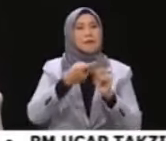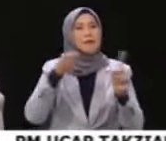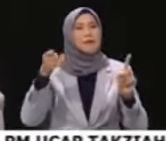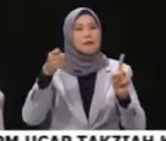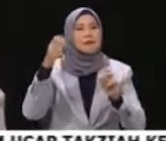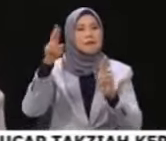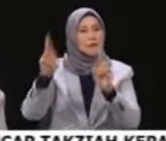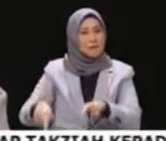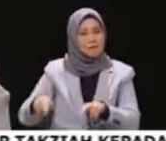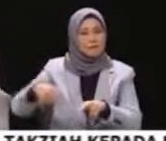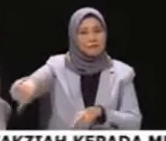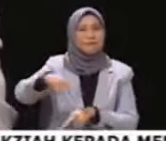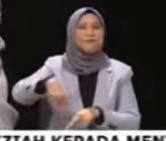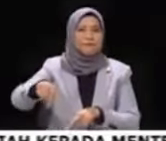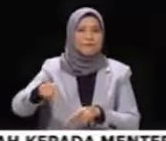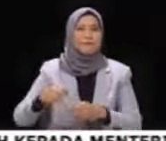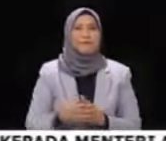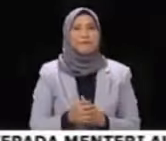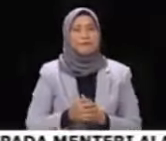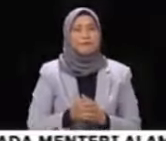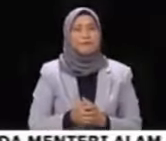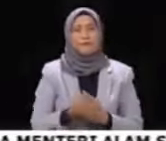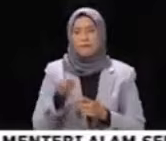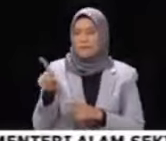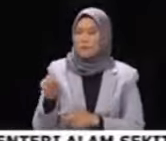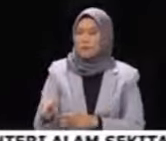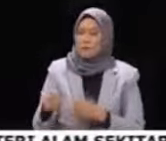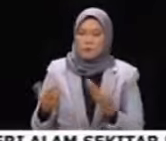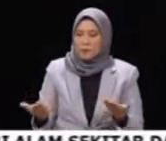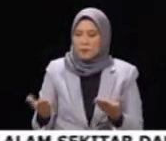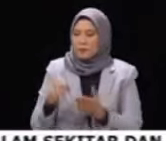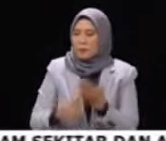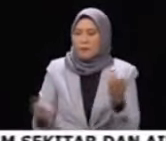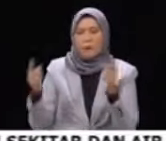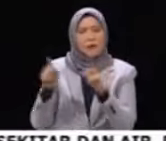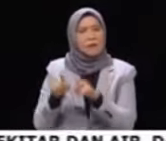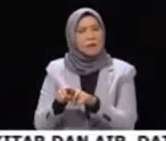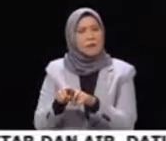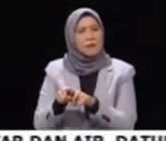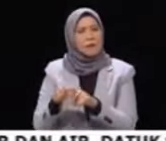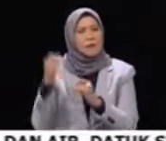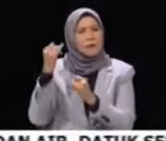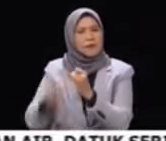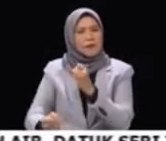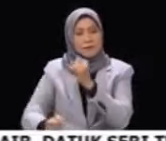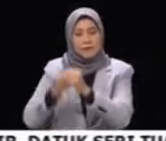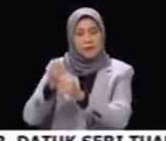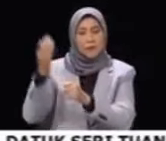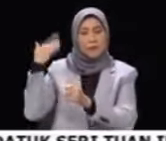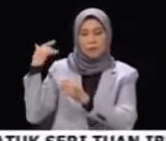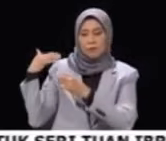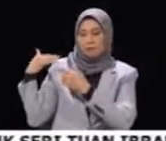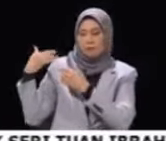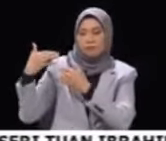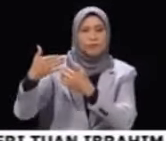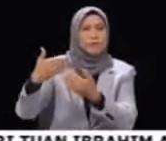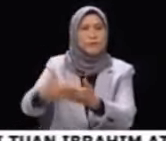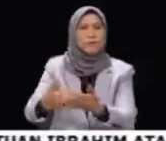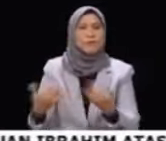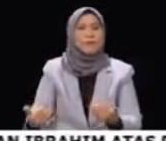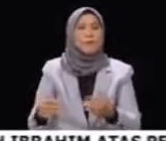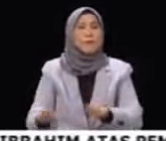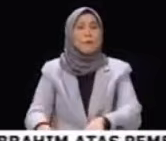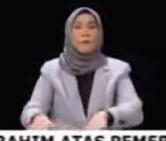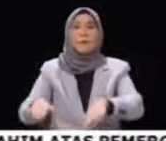sendiri. Perancangan seperkara Yang Berhormat, tapi apa yang melanda negara kita dalam tempoh akhir tahun lalu hingga ke awal tahun ini adalah soal